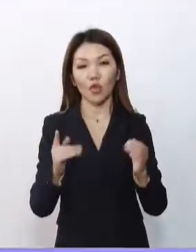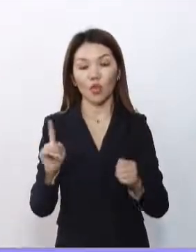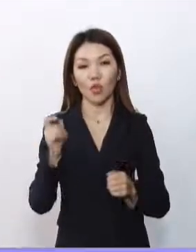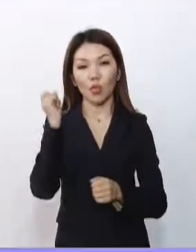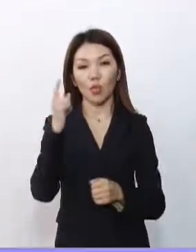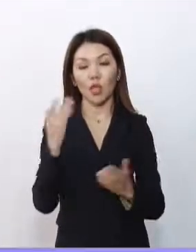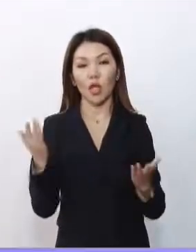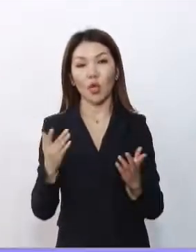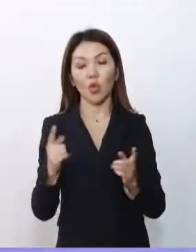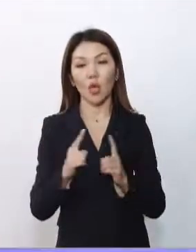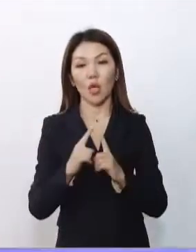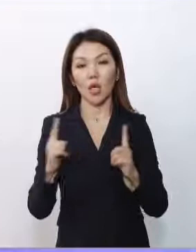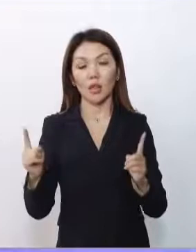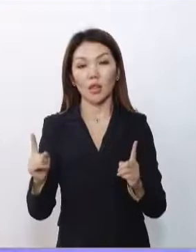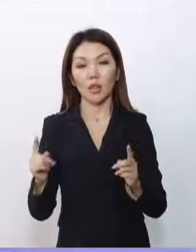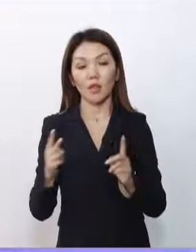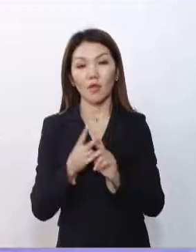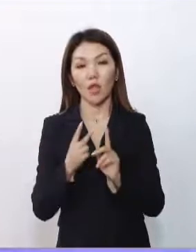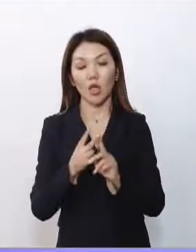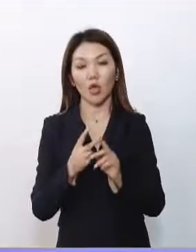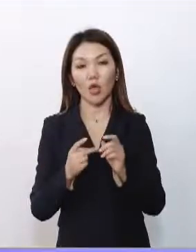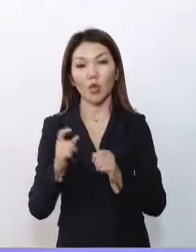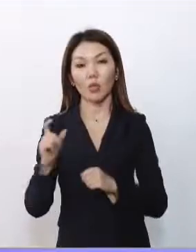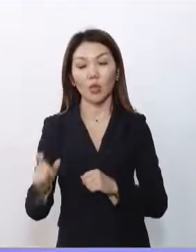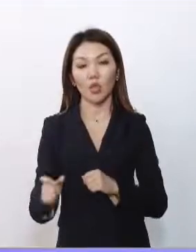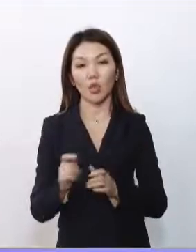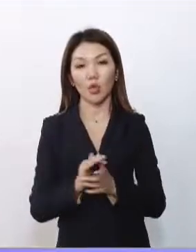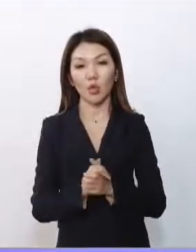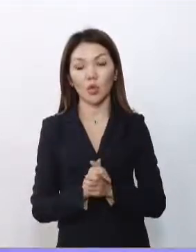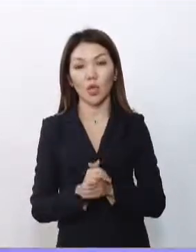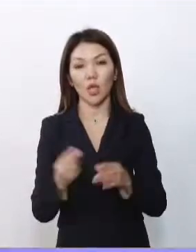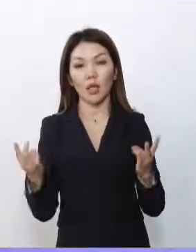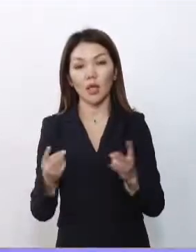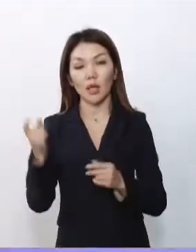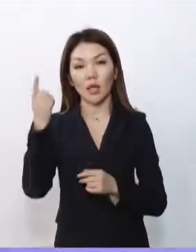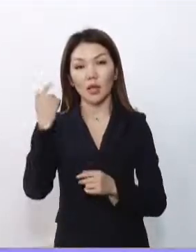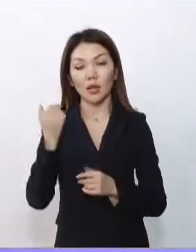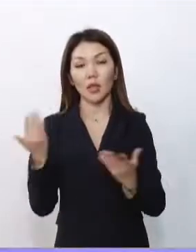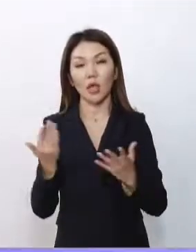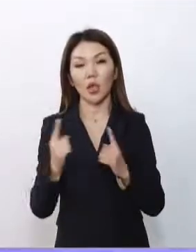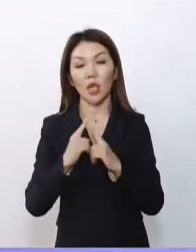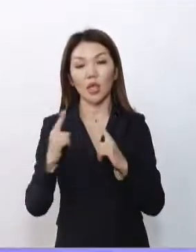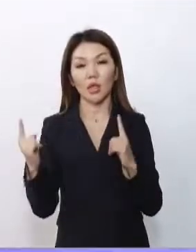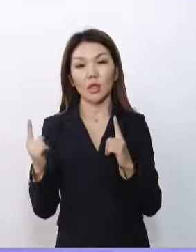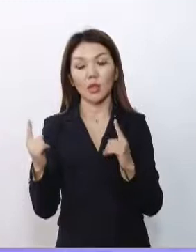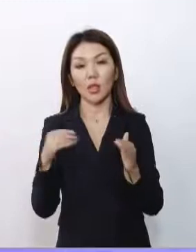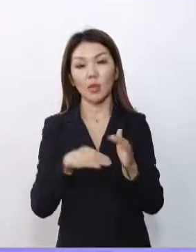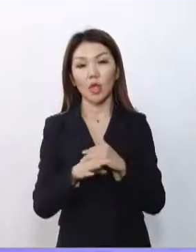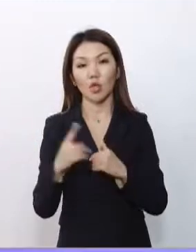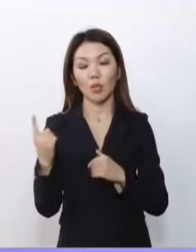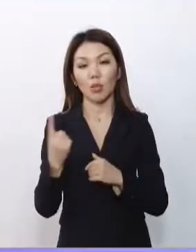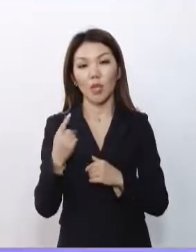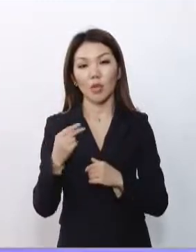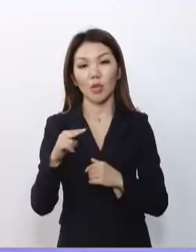какое расстояние прошел второй пешеход надо знать какое расстояние прошу 1 пешеход и